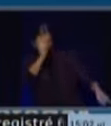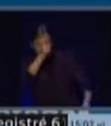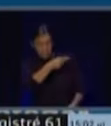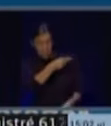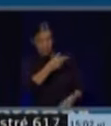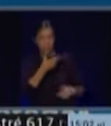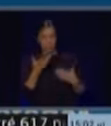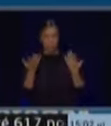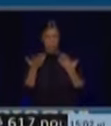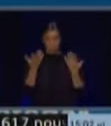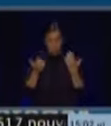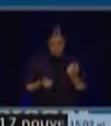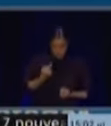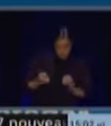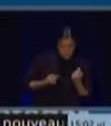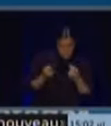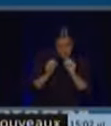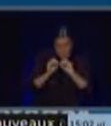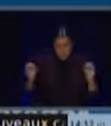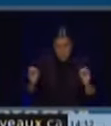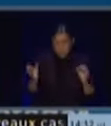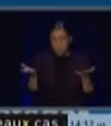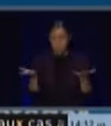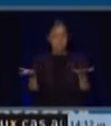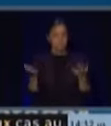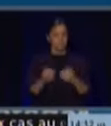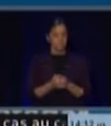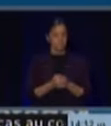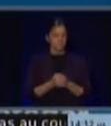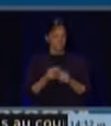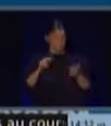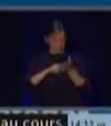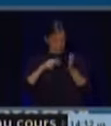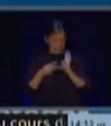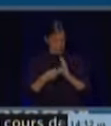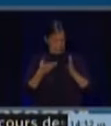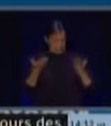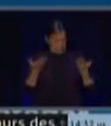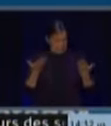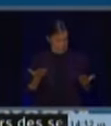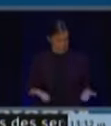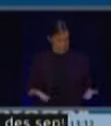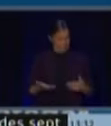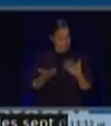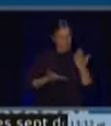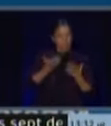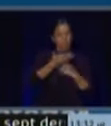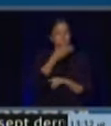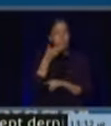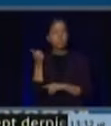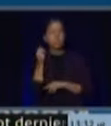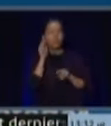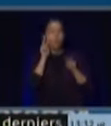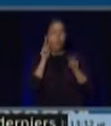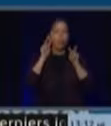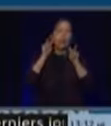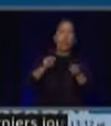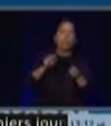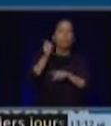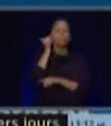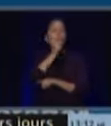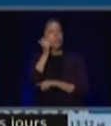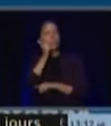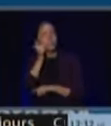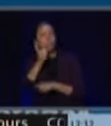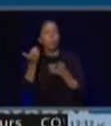paradigme où là, on devra peut-être moins se préoccuper de la hausse des cas hebdomadaires et vraiment se concentrer sur hospitalisation,